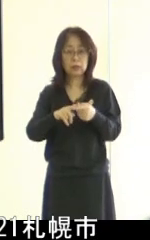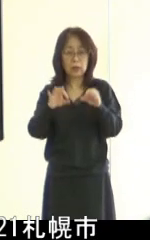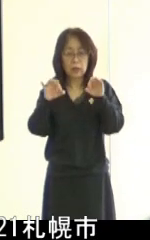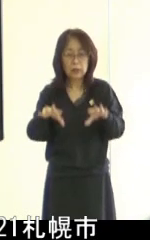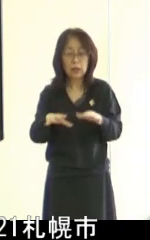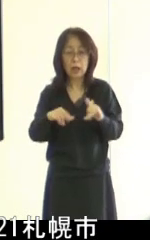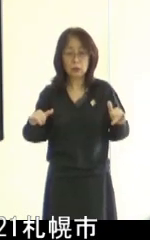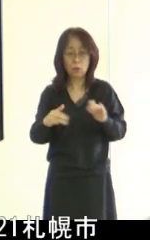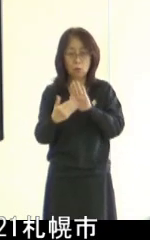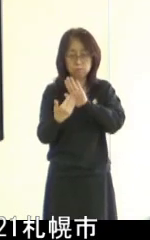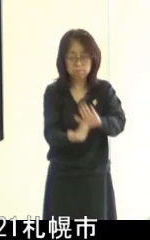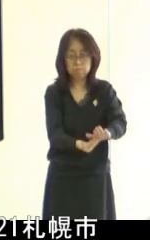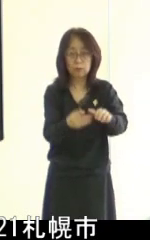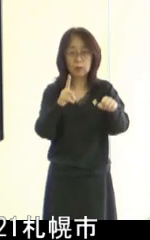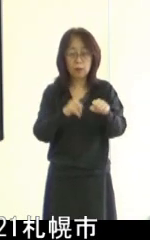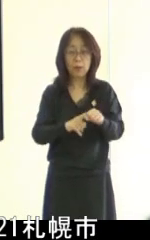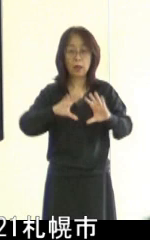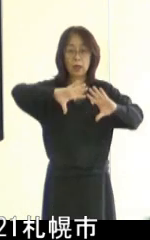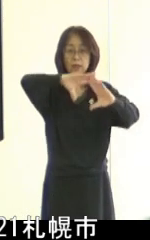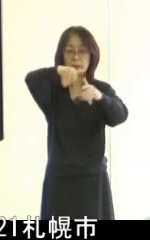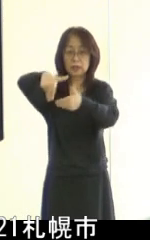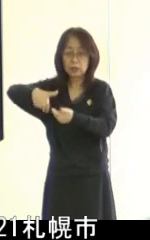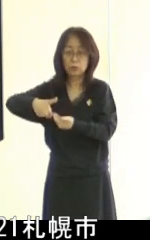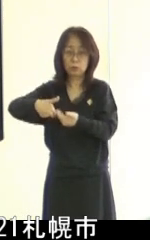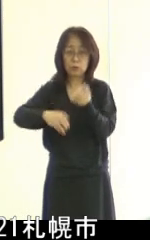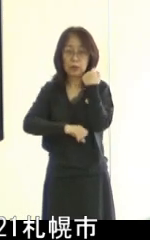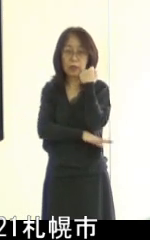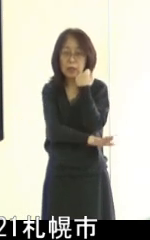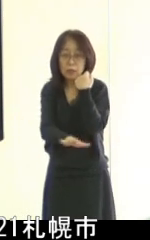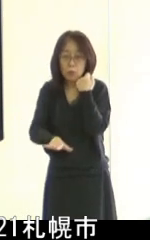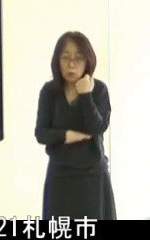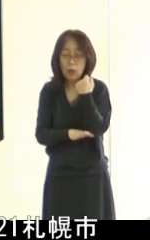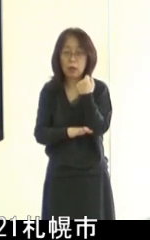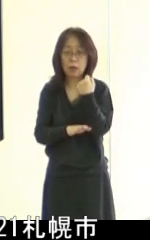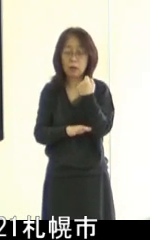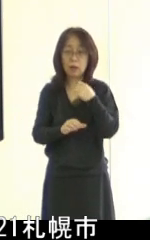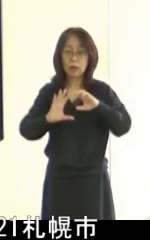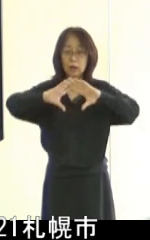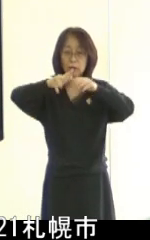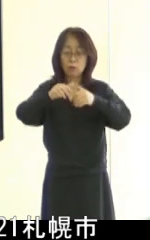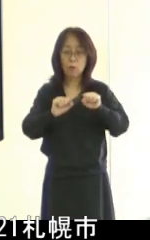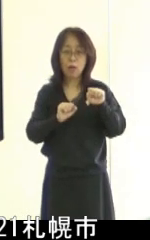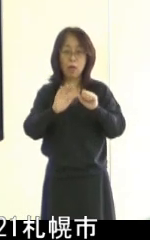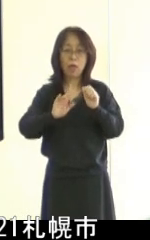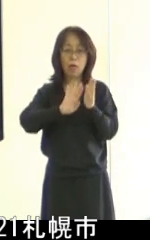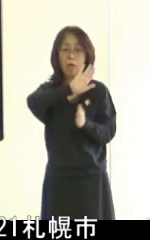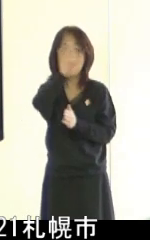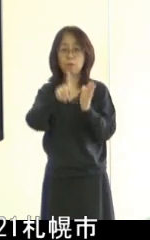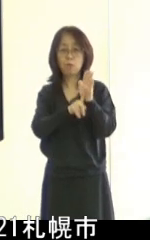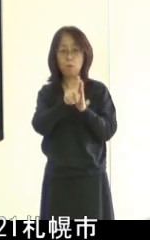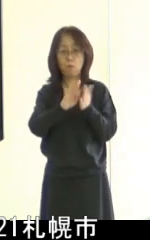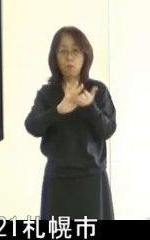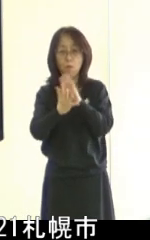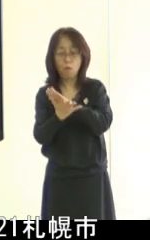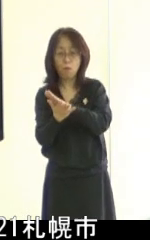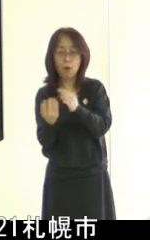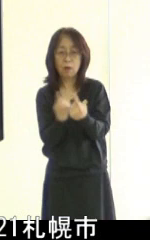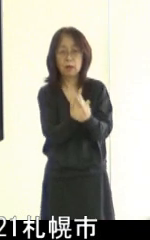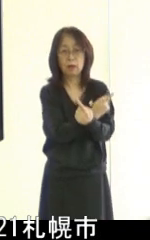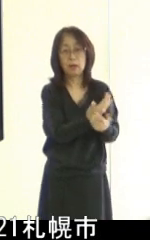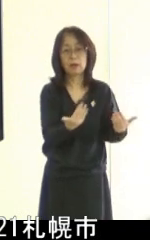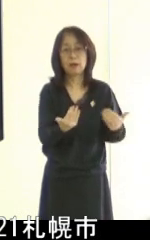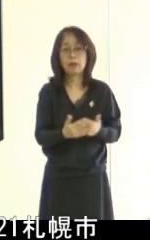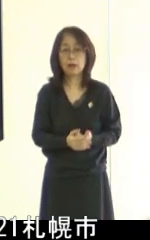ために地球規模で気候変動対策を進めていかなければならないわけであります札幌市におきましても